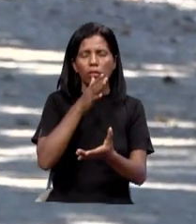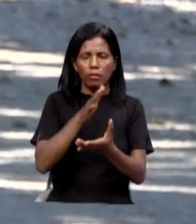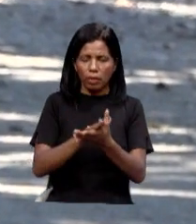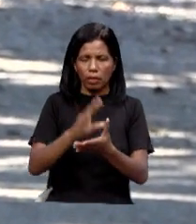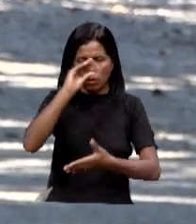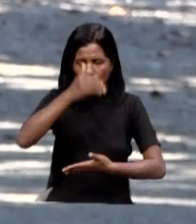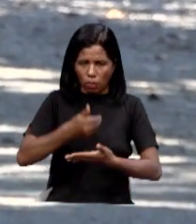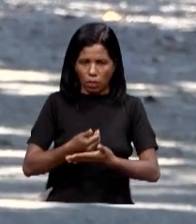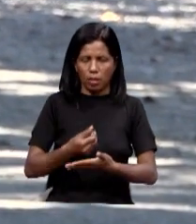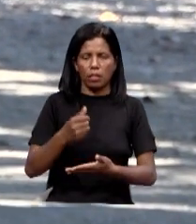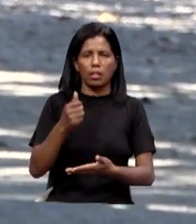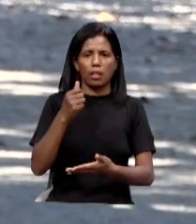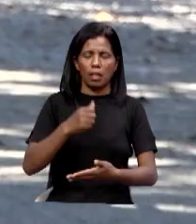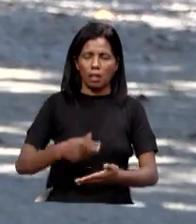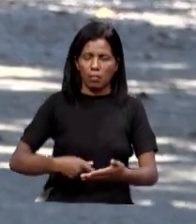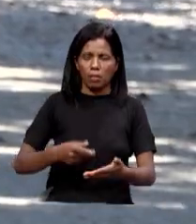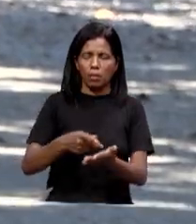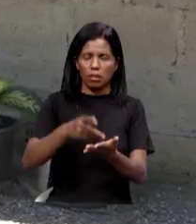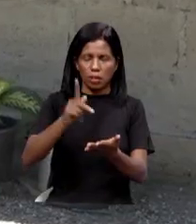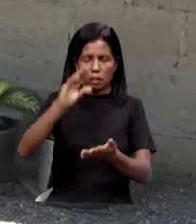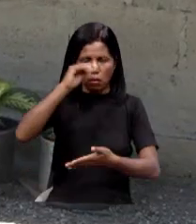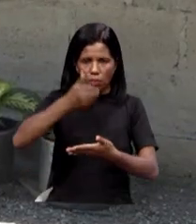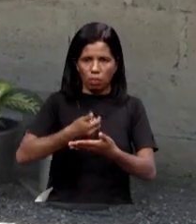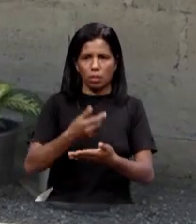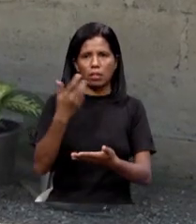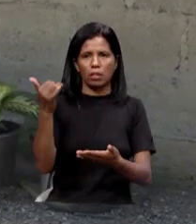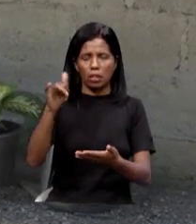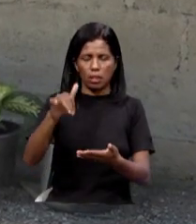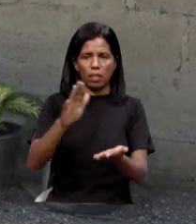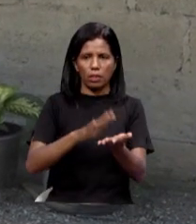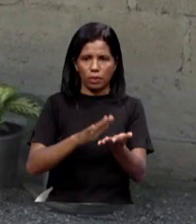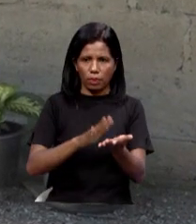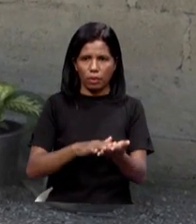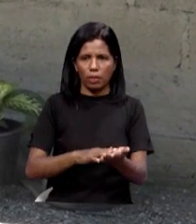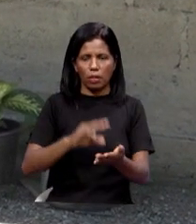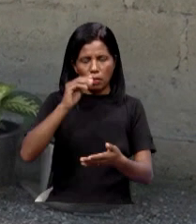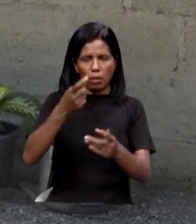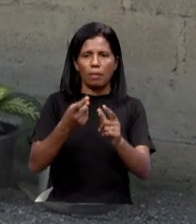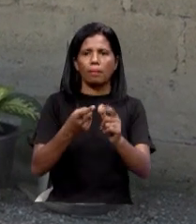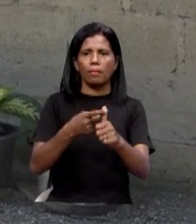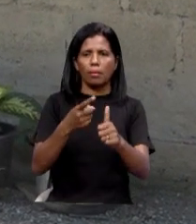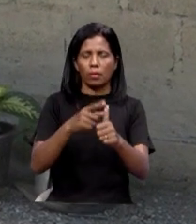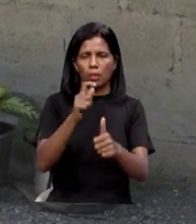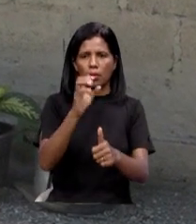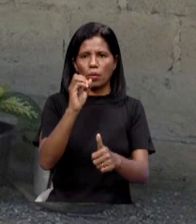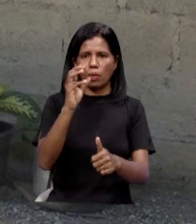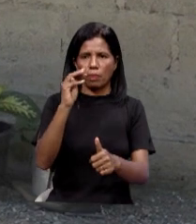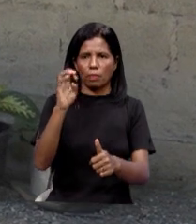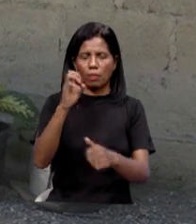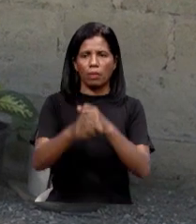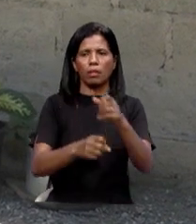atu selu uang mane primeru no uang segundo ni sekolah. Hanesang, uang primeru Tome Soares